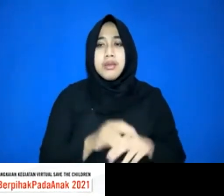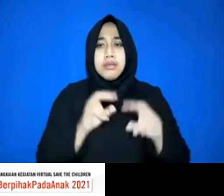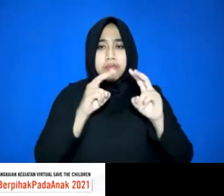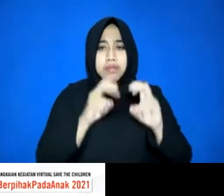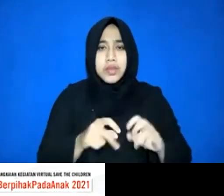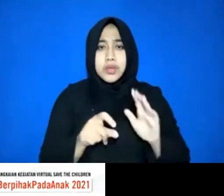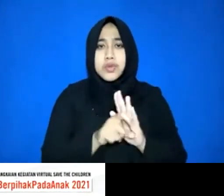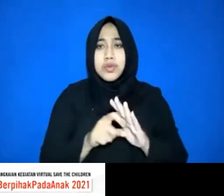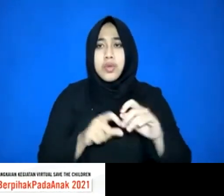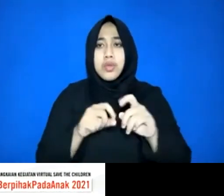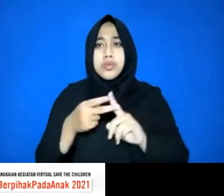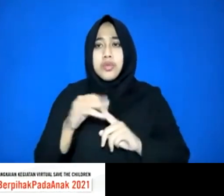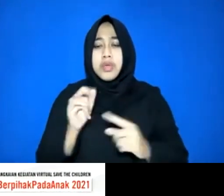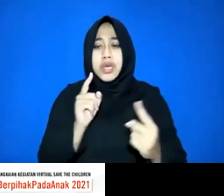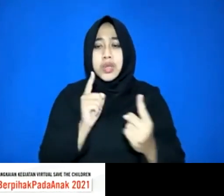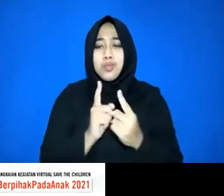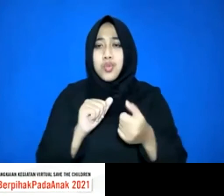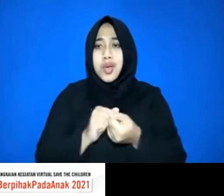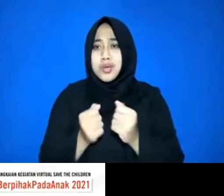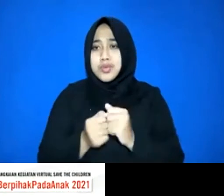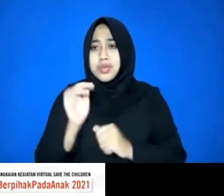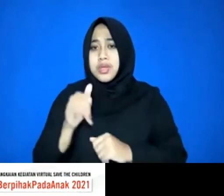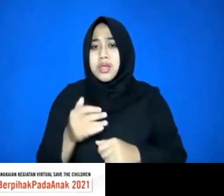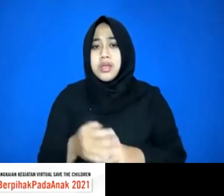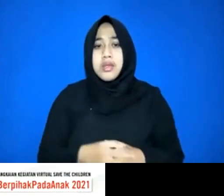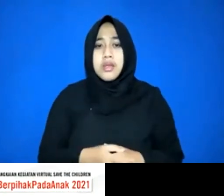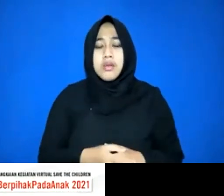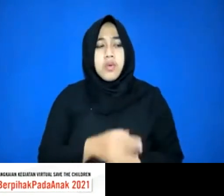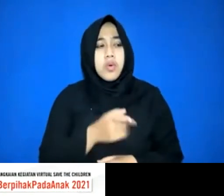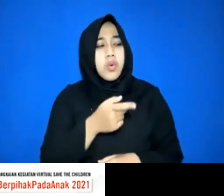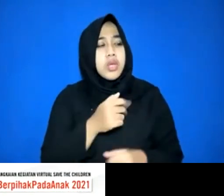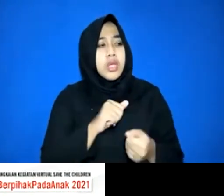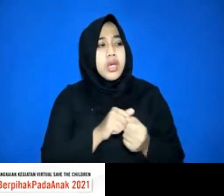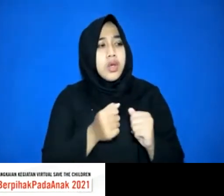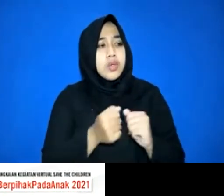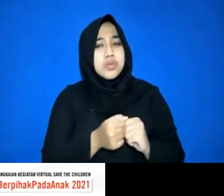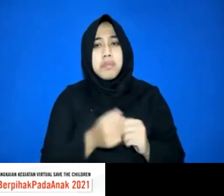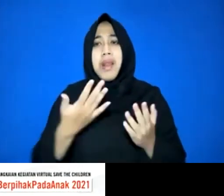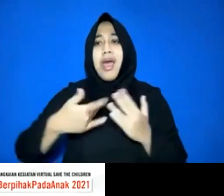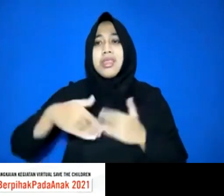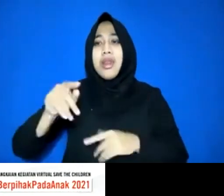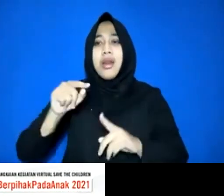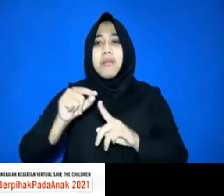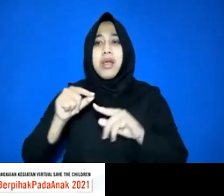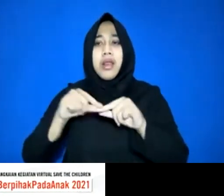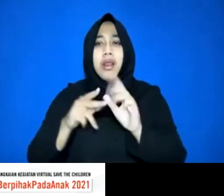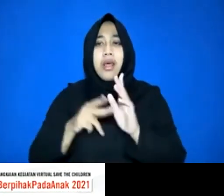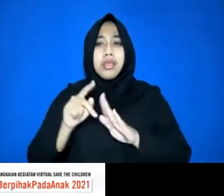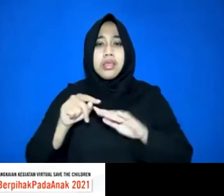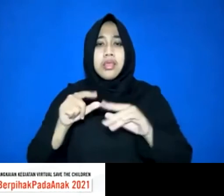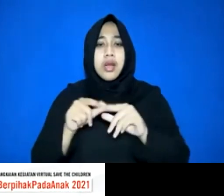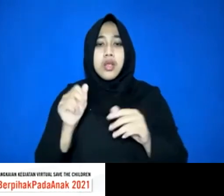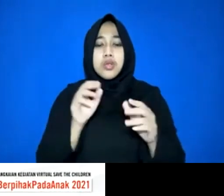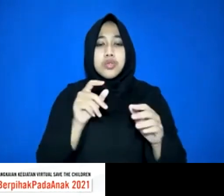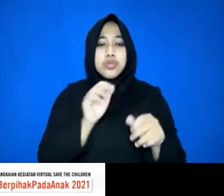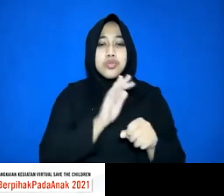nih ke lapangan ketemu kasus gitu ya, kasih kode aja misalnya, ini kasus penelantaran ya, penelantaran cukup menulis neglect gitu